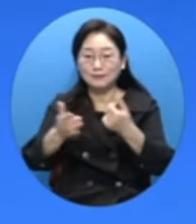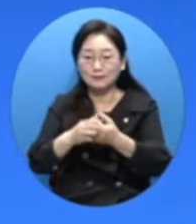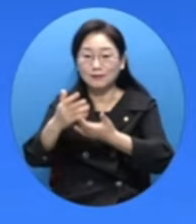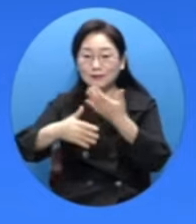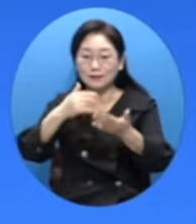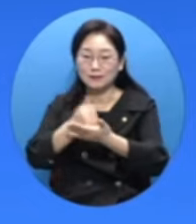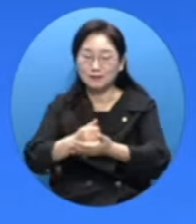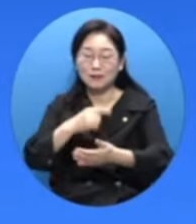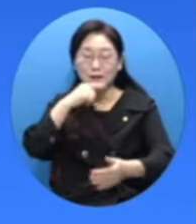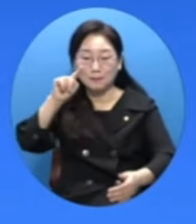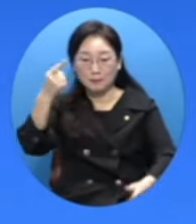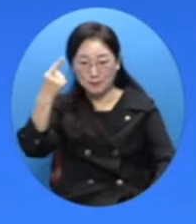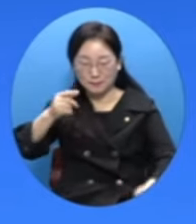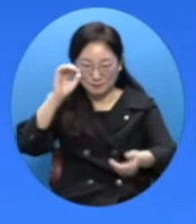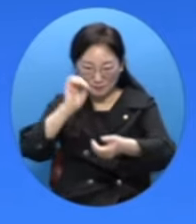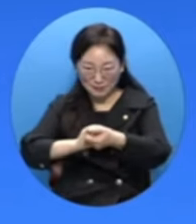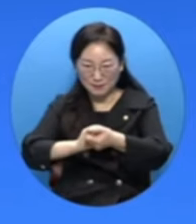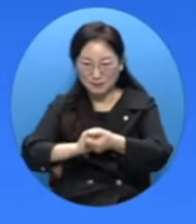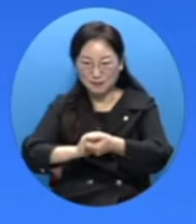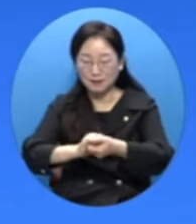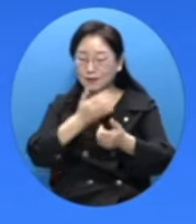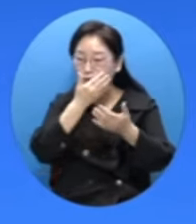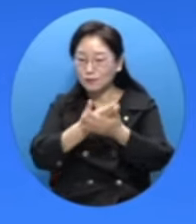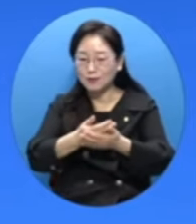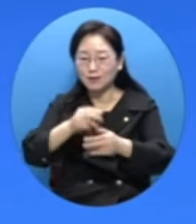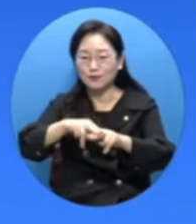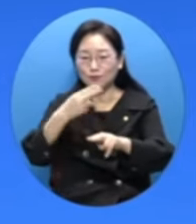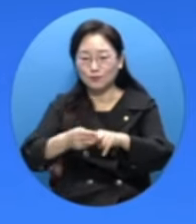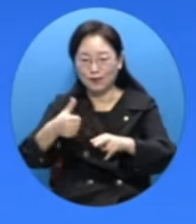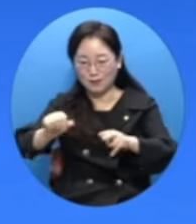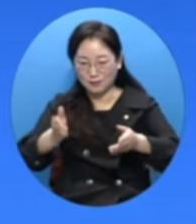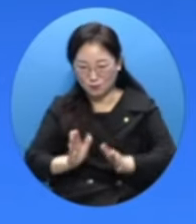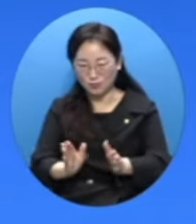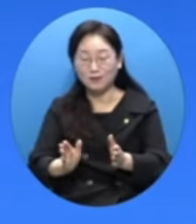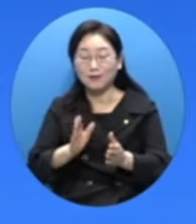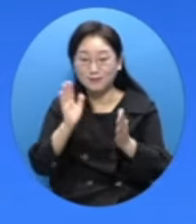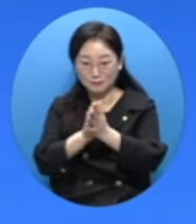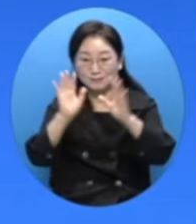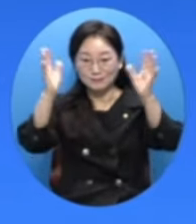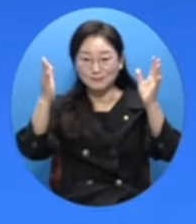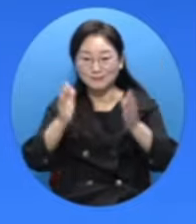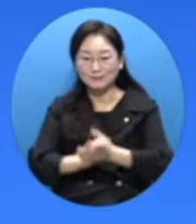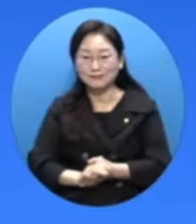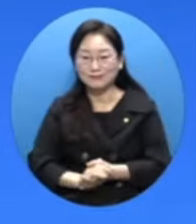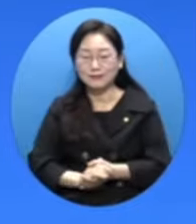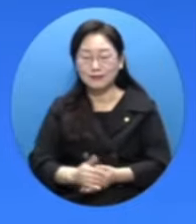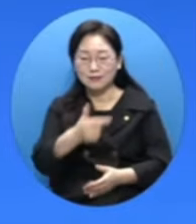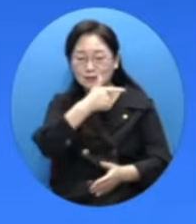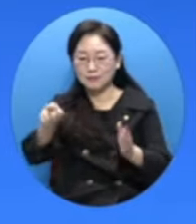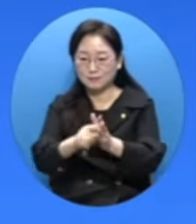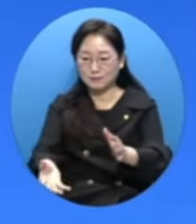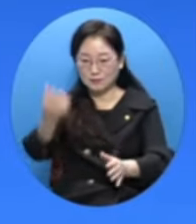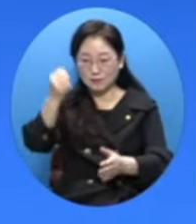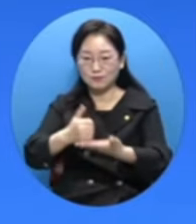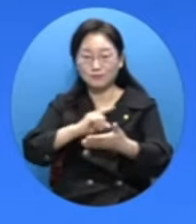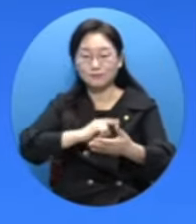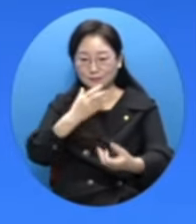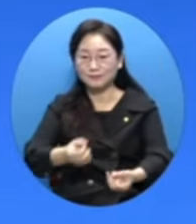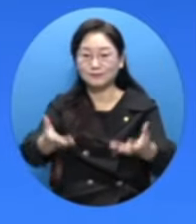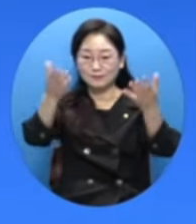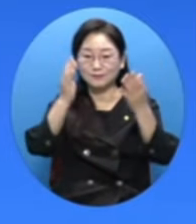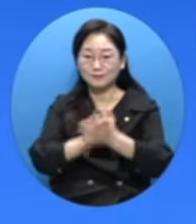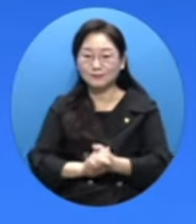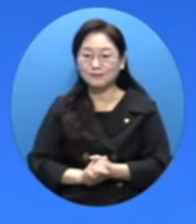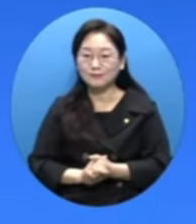하나님께서 100세 귀한 선물을 아들을 주신 것입니다. 할렐루야. 이러한 큰 믿음의 사람이 되기를 주님으로